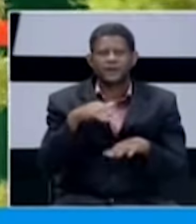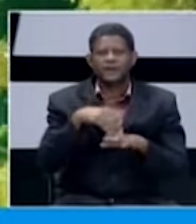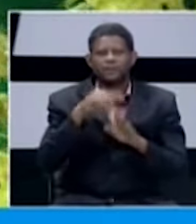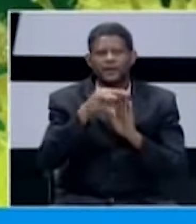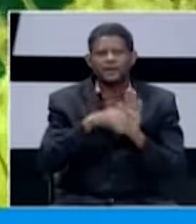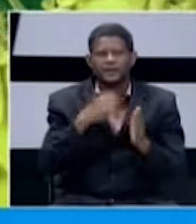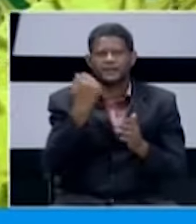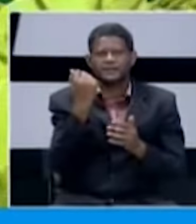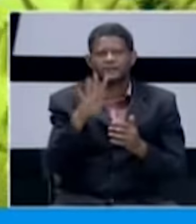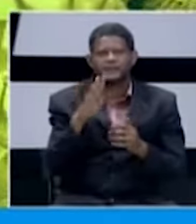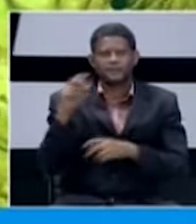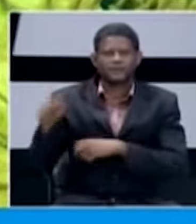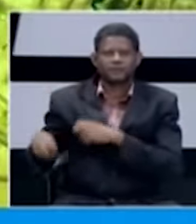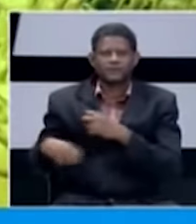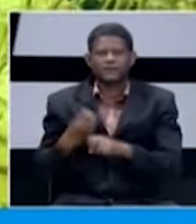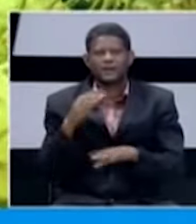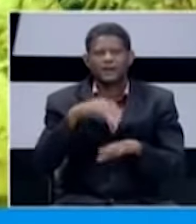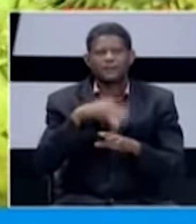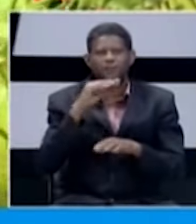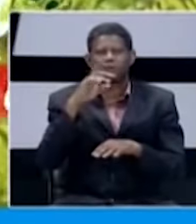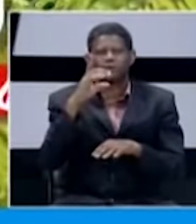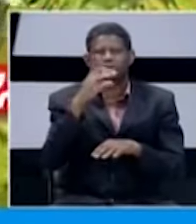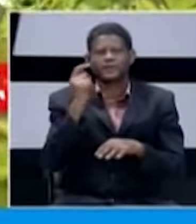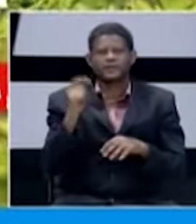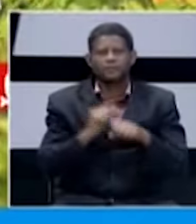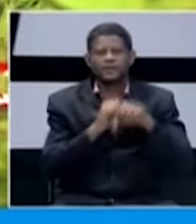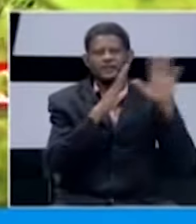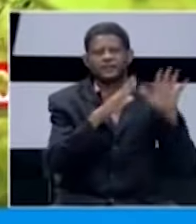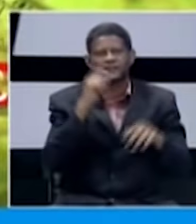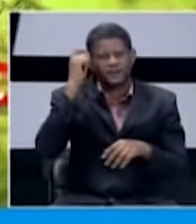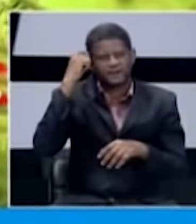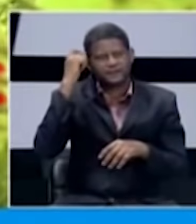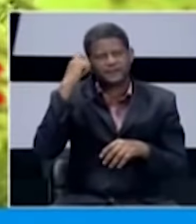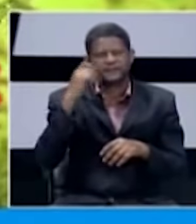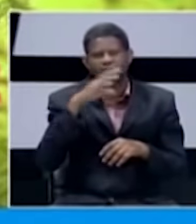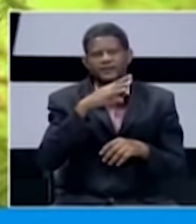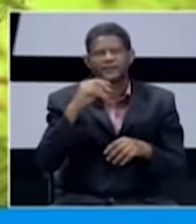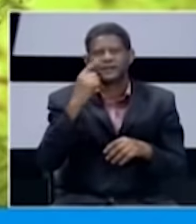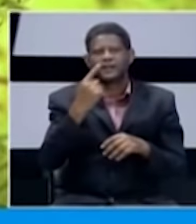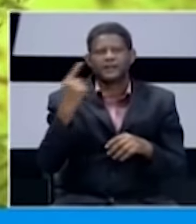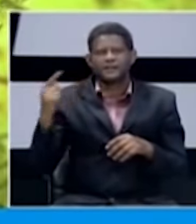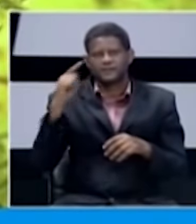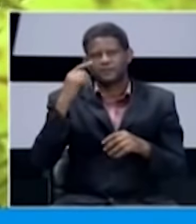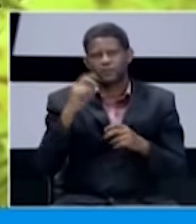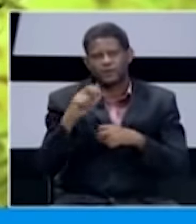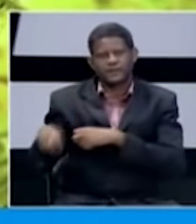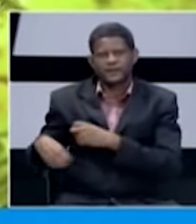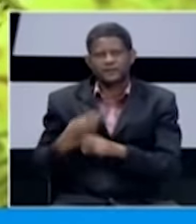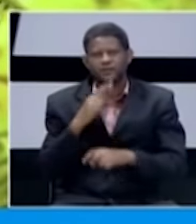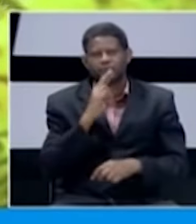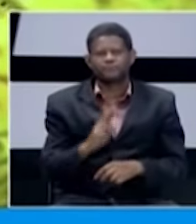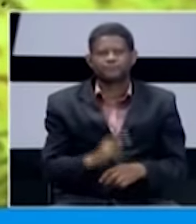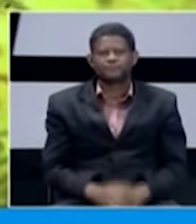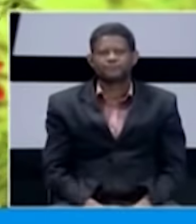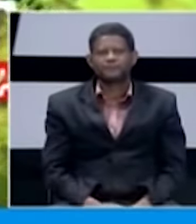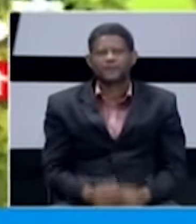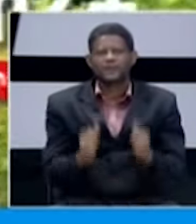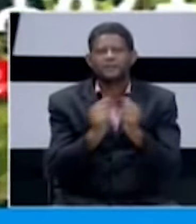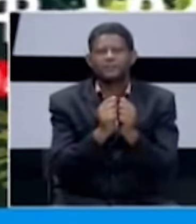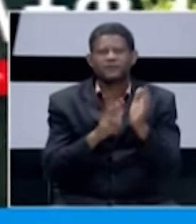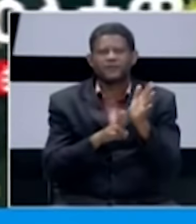መቐለ 14 ወገናት ኣብ መኾኒ እምባሰነይትን ዓዲግራትን ድማ ኣብ ሕድሕድ ቦታ ሓደ ወገናት እዮም